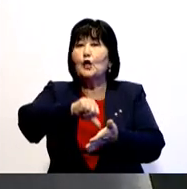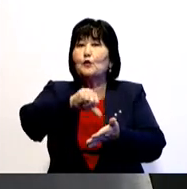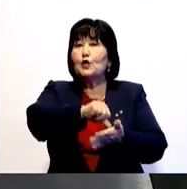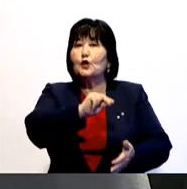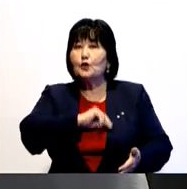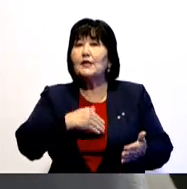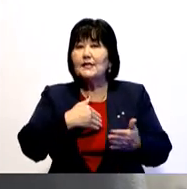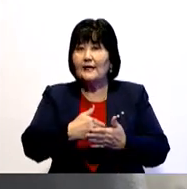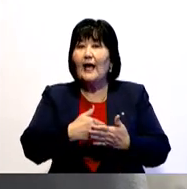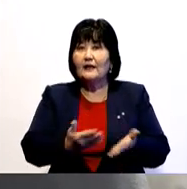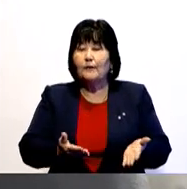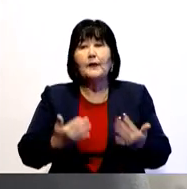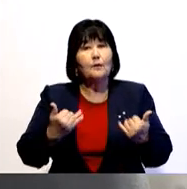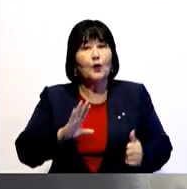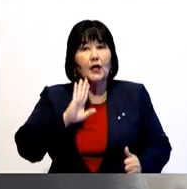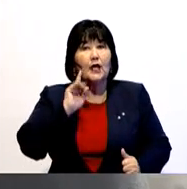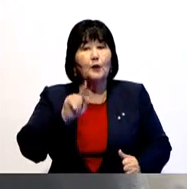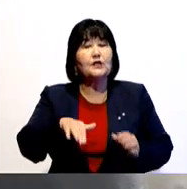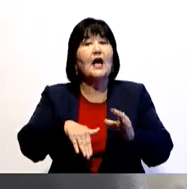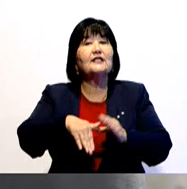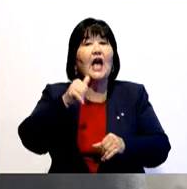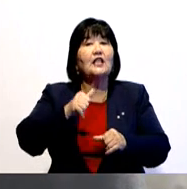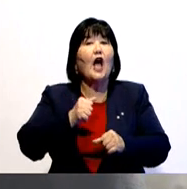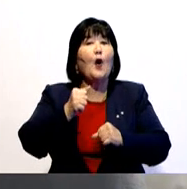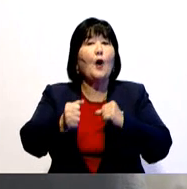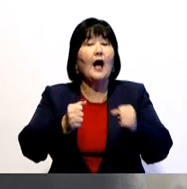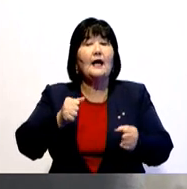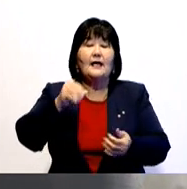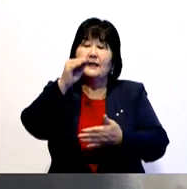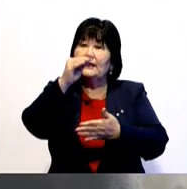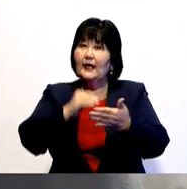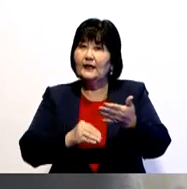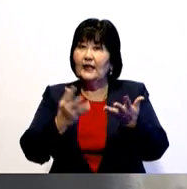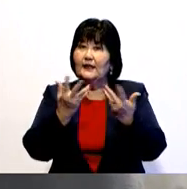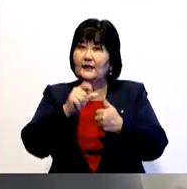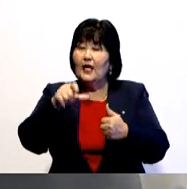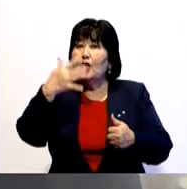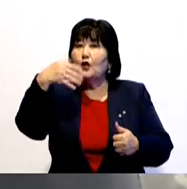жасайды. Бүгінгі таңға осы сайлауға тіркелген сайлаушылар саны